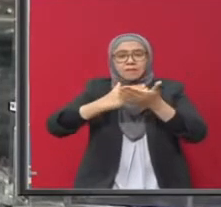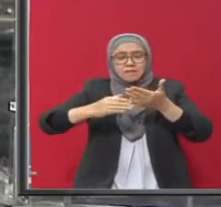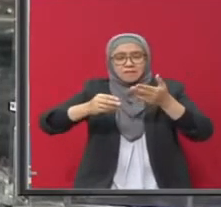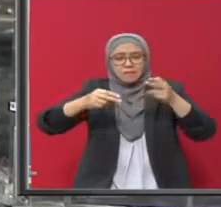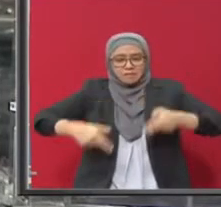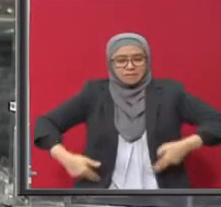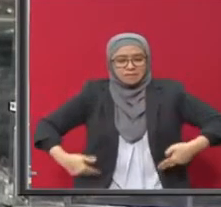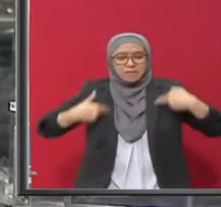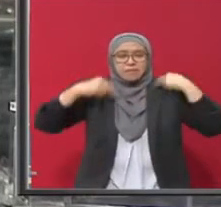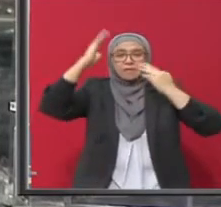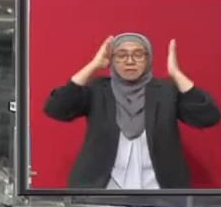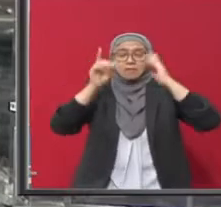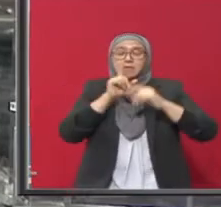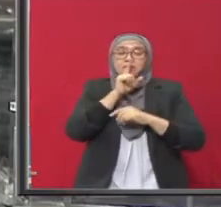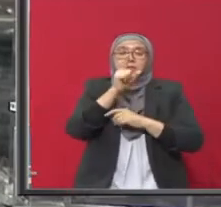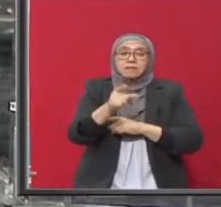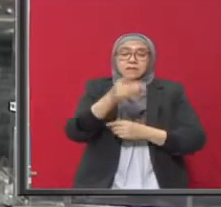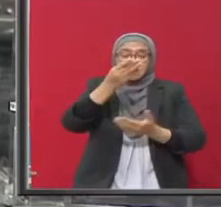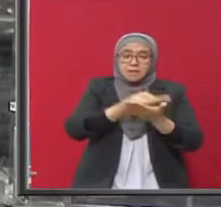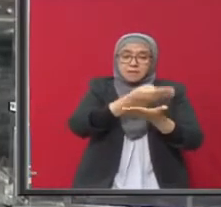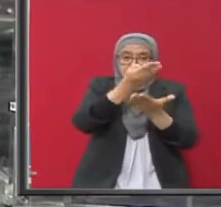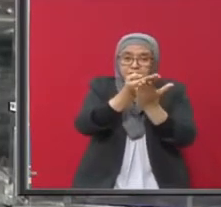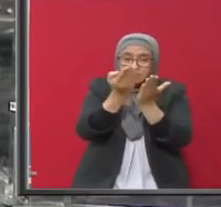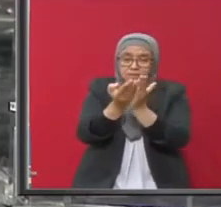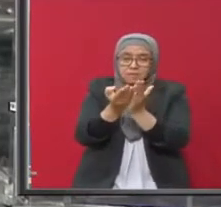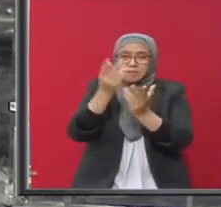kepada negara. Umum mengetahui